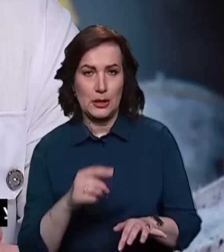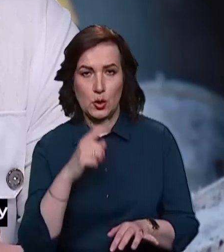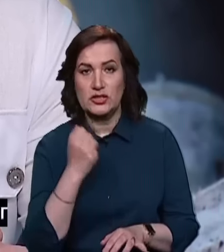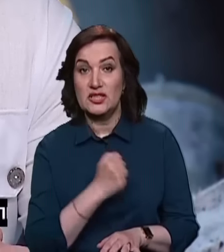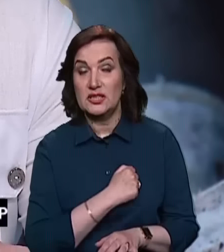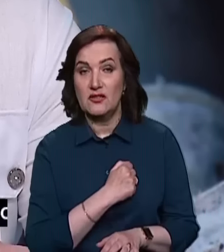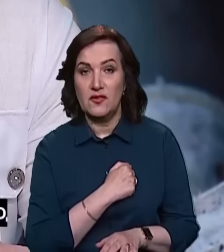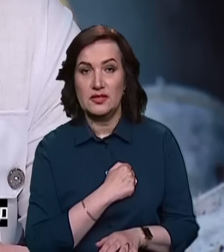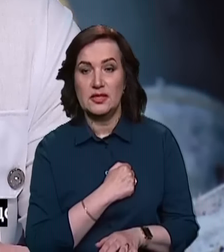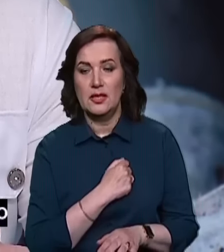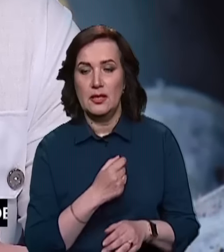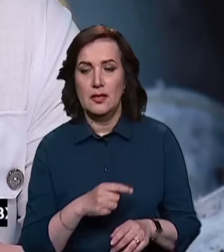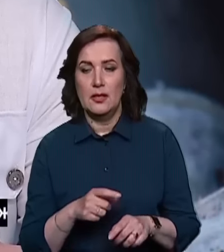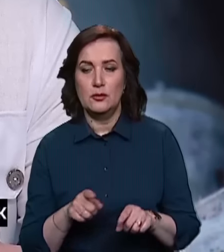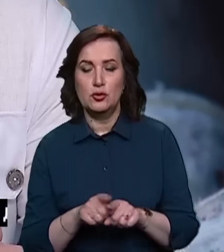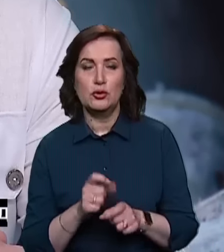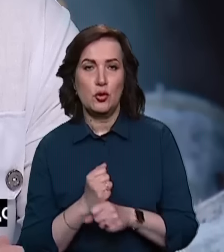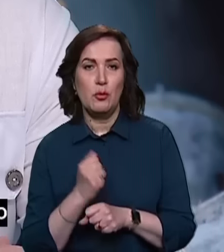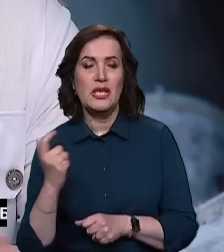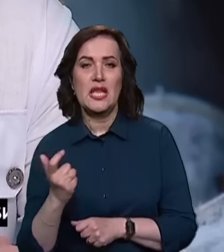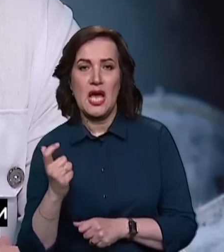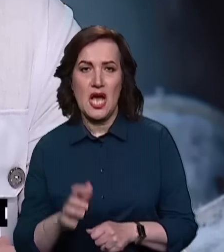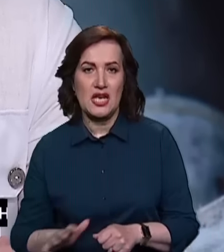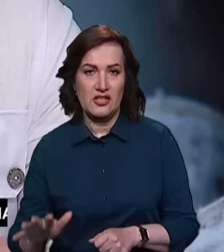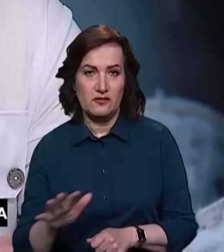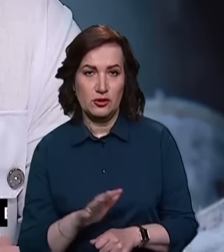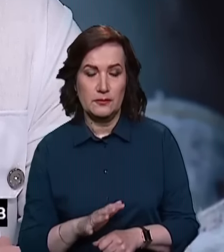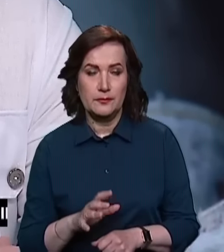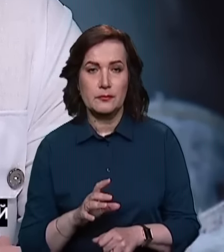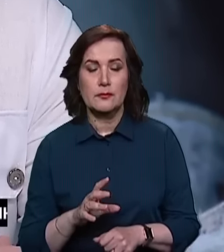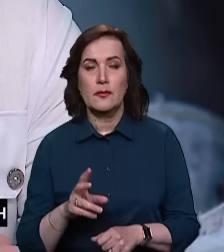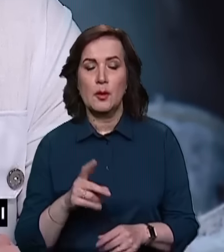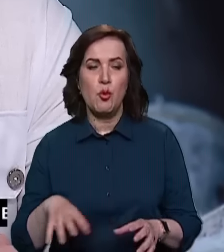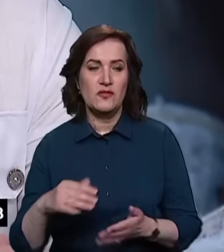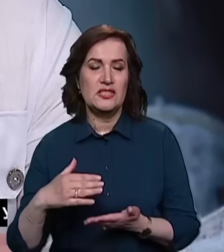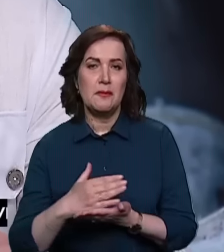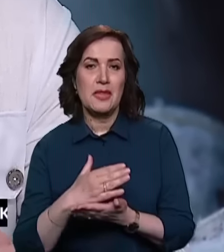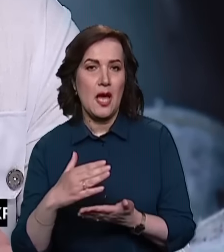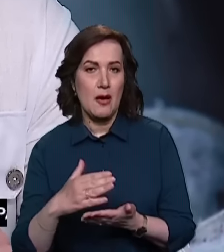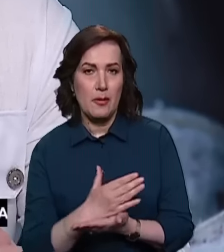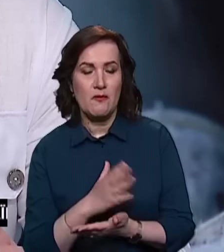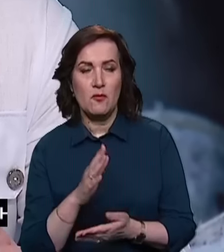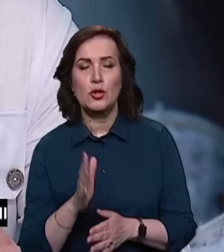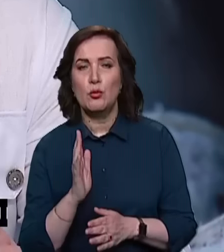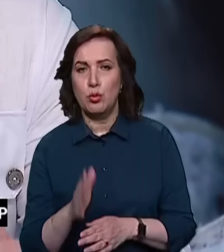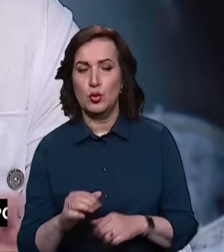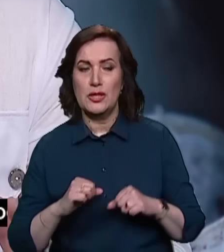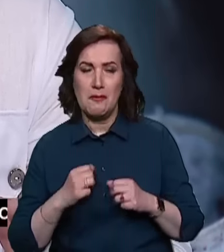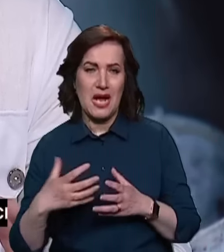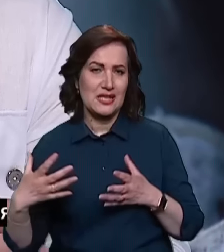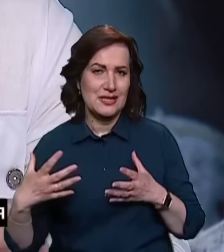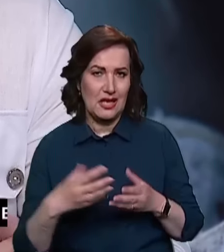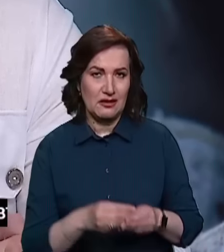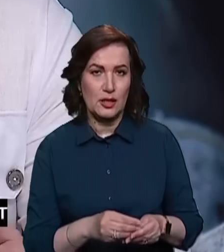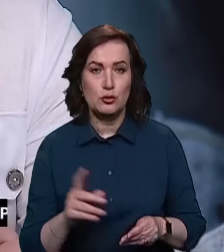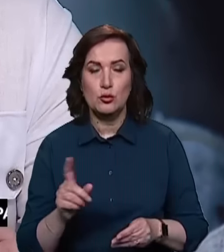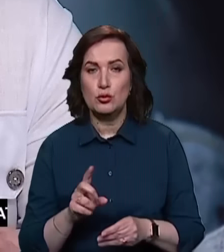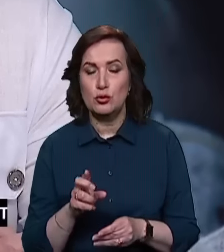російських військ на кшталт того, що вони зробили на Харківщині. Тобто по всім напрямкам максимально вони будуть намагатися тиснути для того,